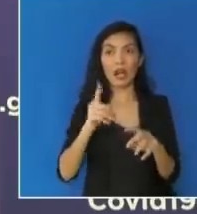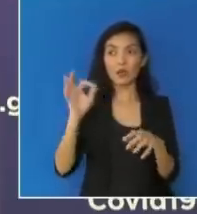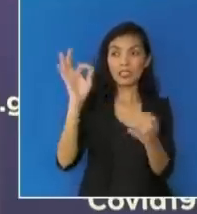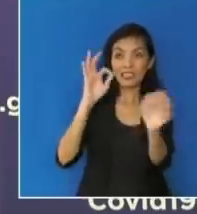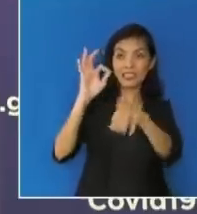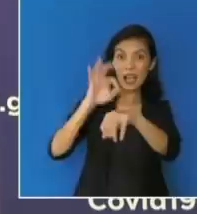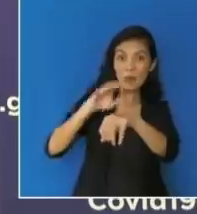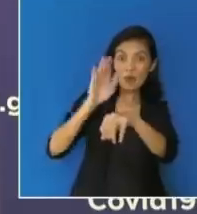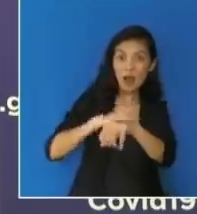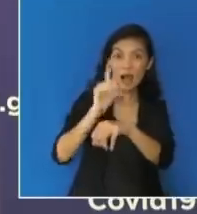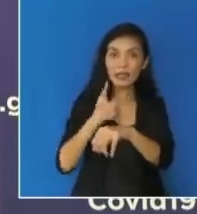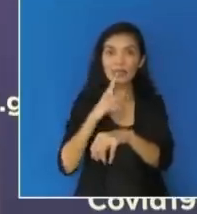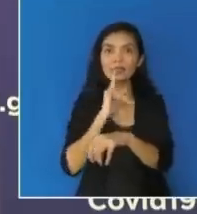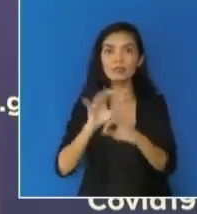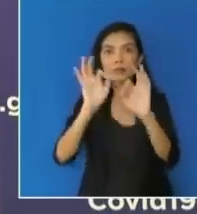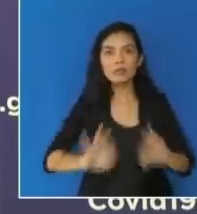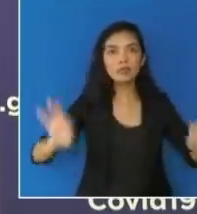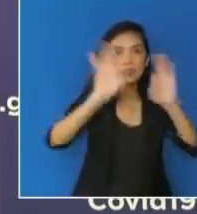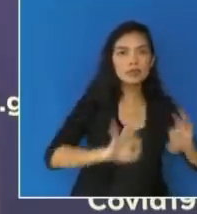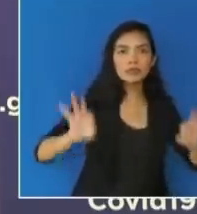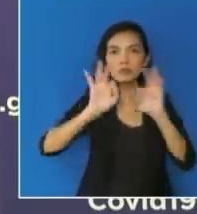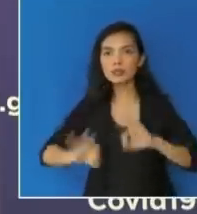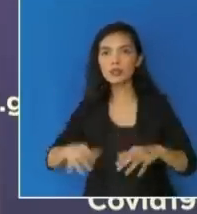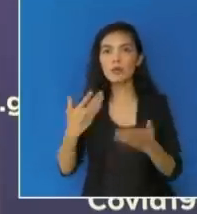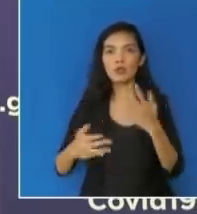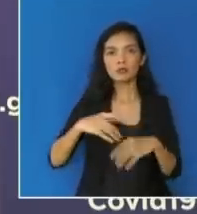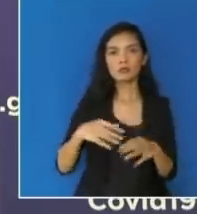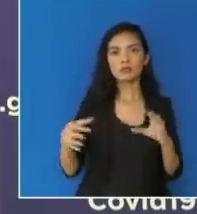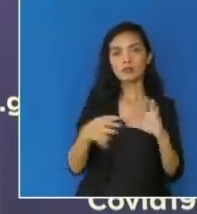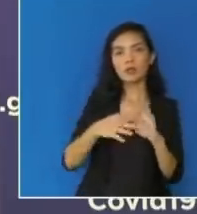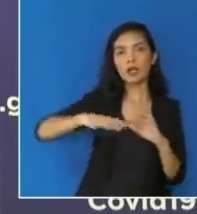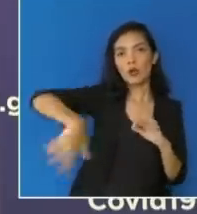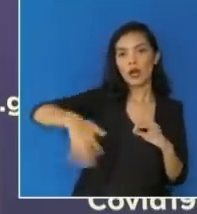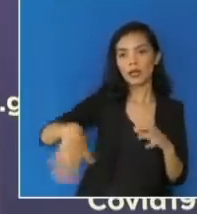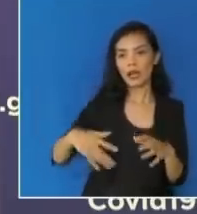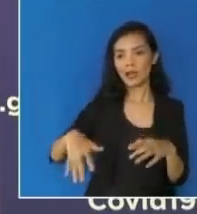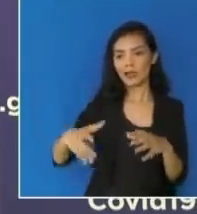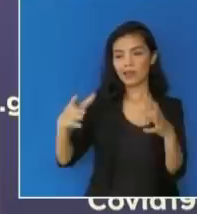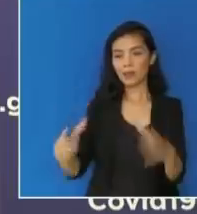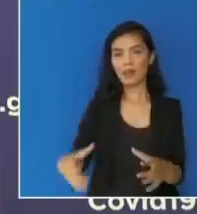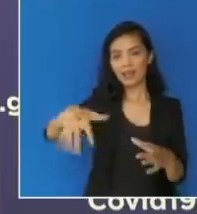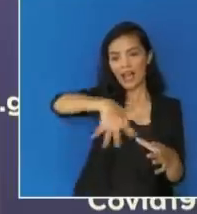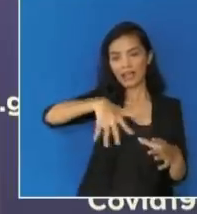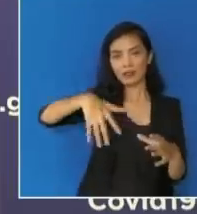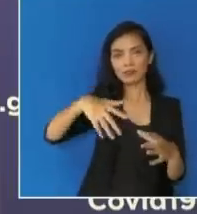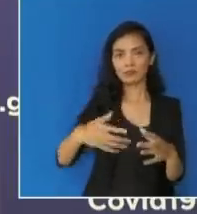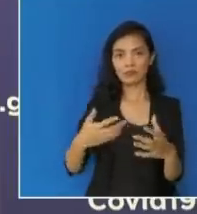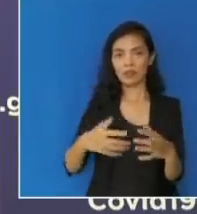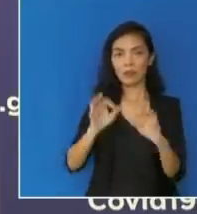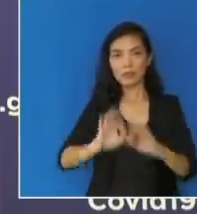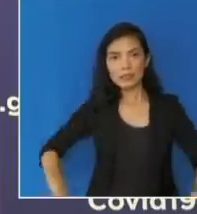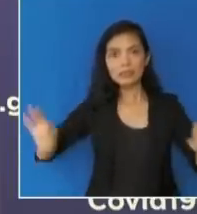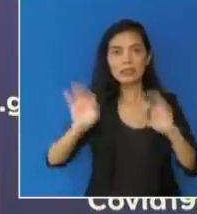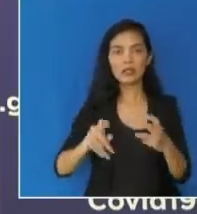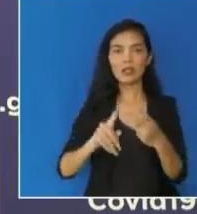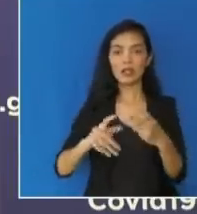Lakukan bersama keluarga untuk menguras, membersihkan tempat penampungan air, menutup tempat